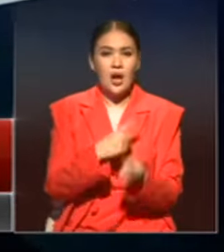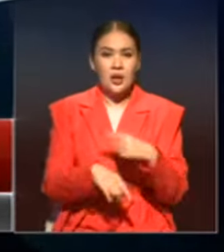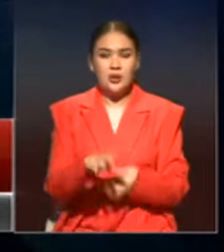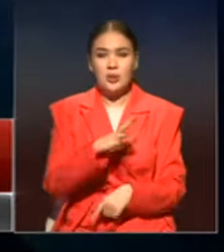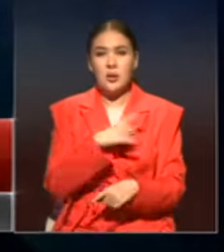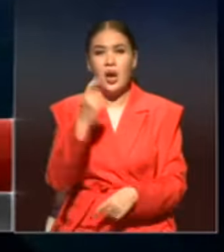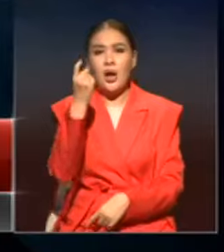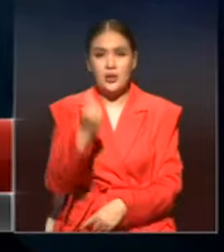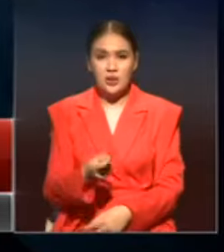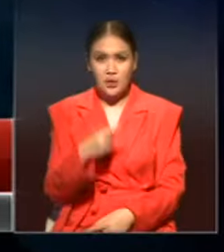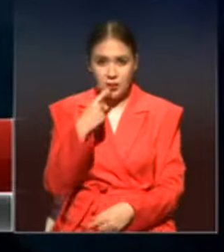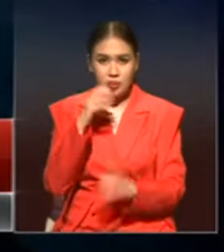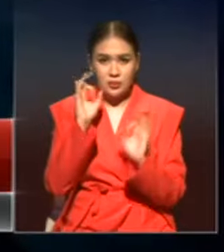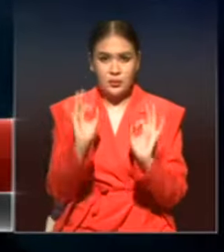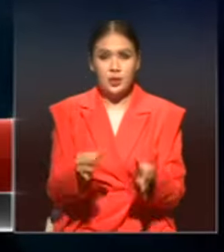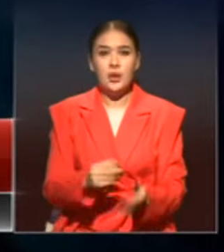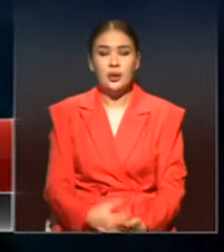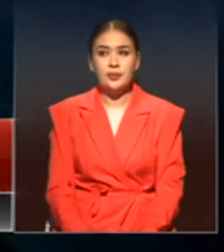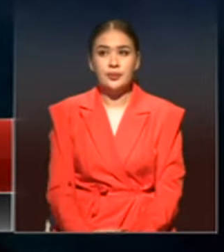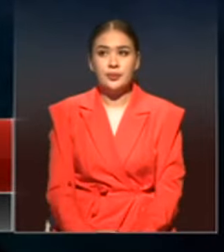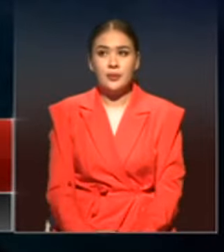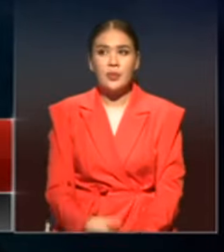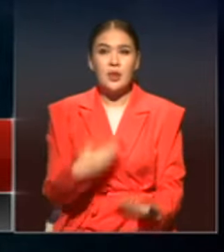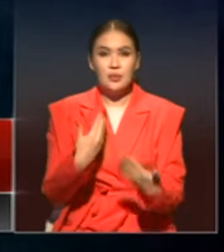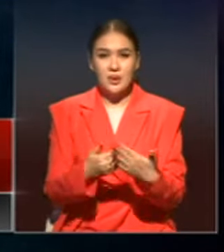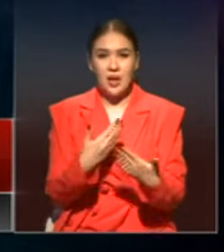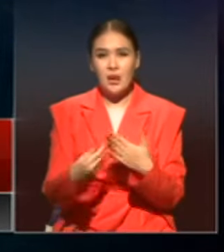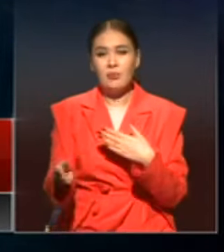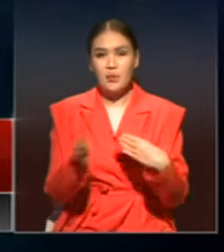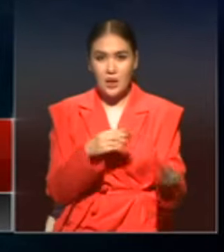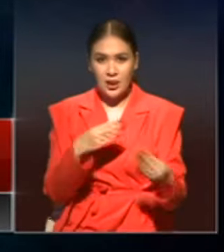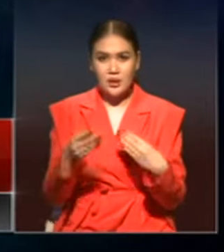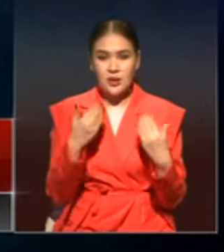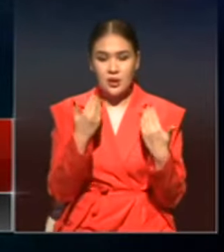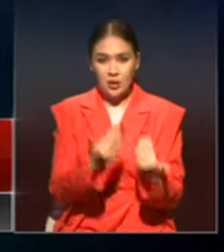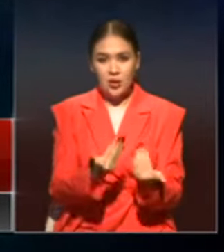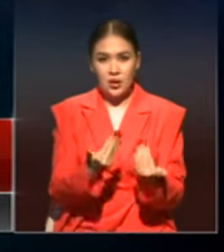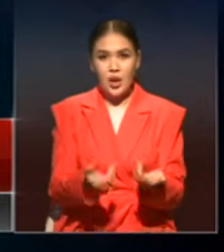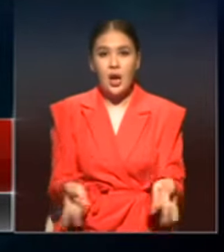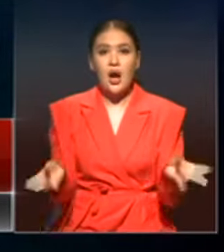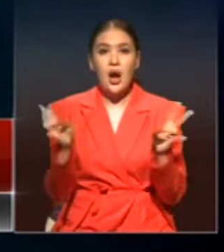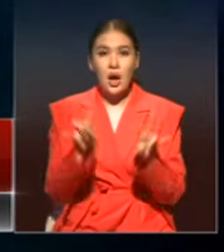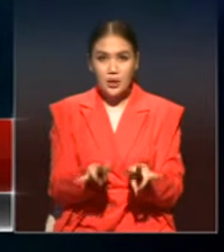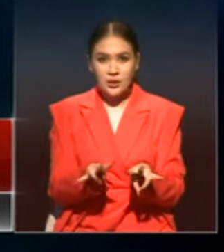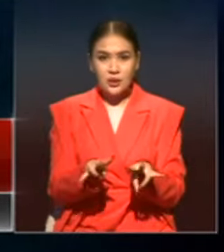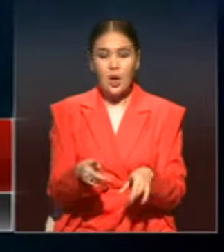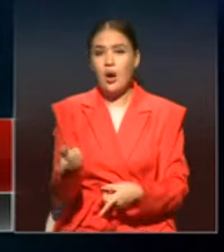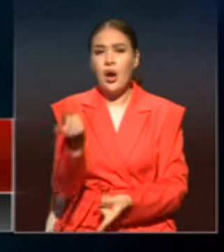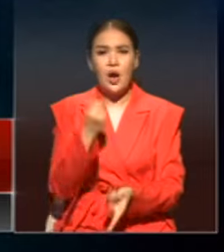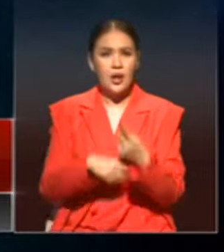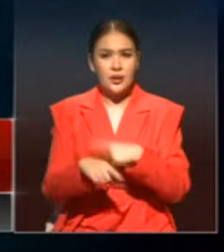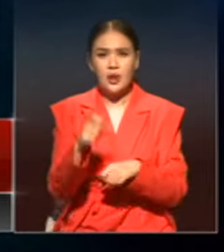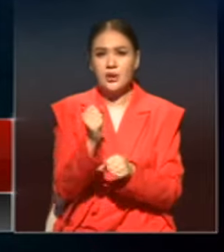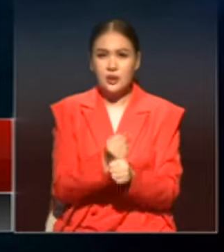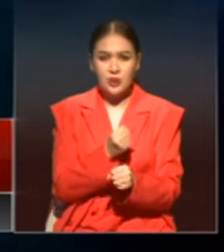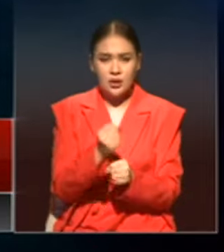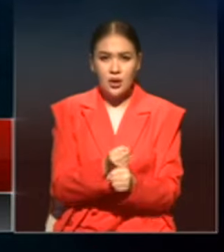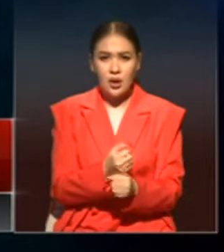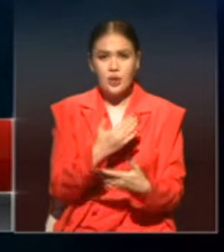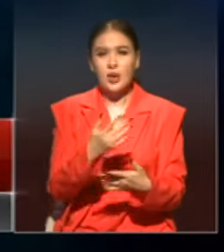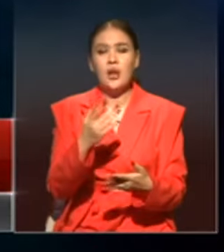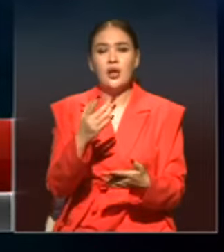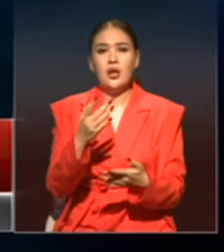Бұл қаншалықты рас? Қайта қалай? Мысалға пластикалық өнім бар ғой, өнімді қалдықты. Оны қайтадан өңдеп жүріп, оны